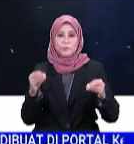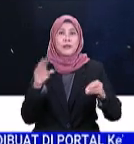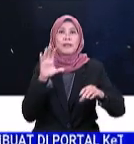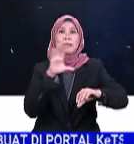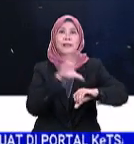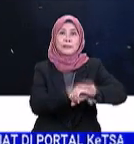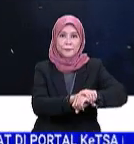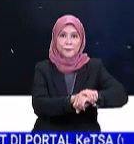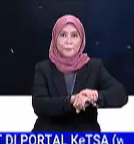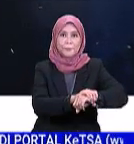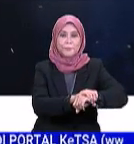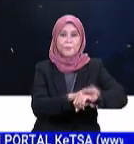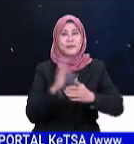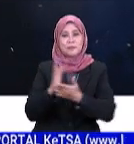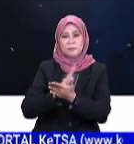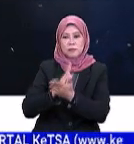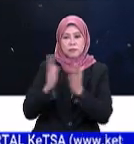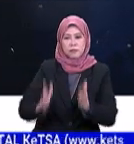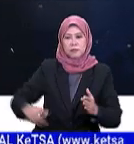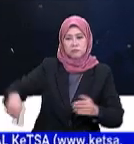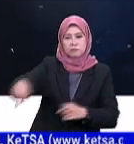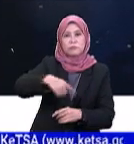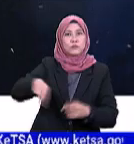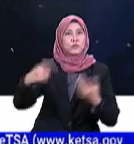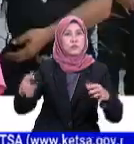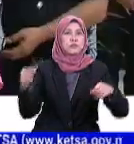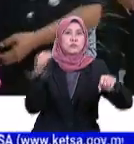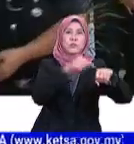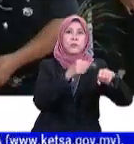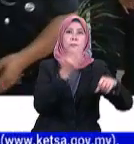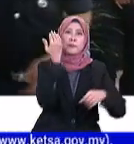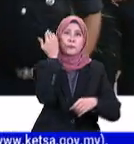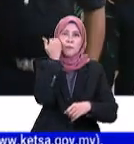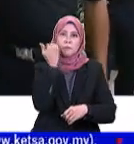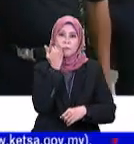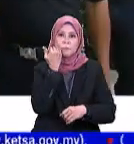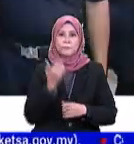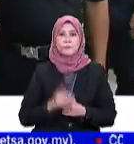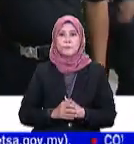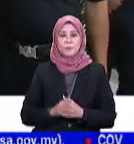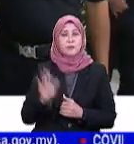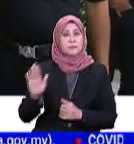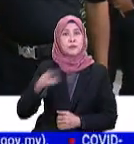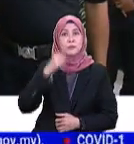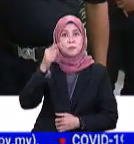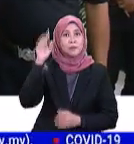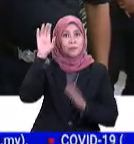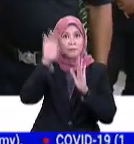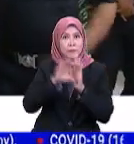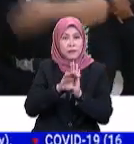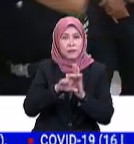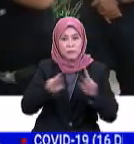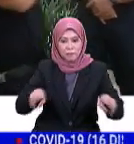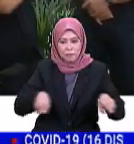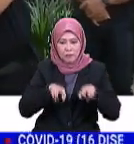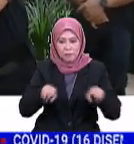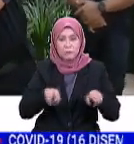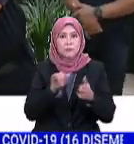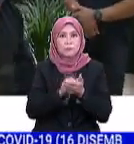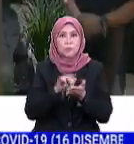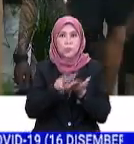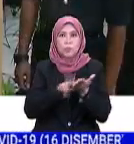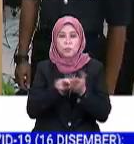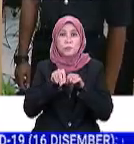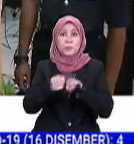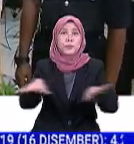ditangkap dan suspek-suspek itu pun telah pun dituduh mahkamah. Menurut beliau, gambar dan rakaman berkenaan kembali